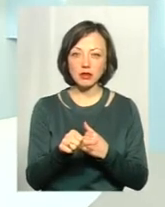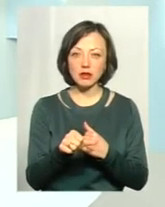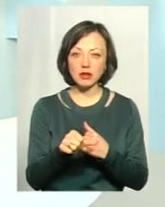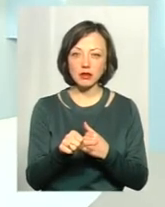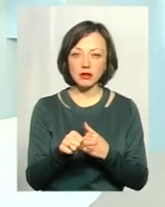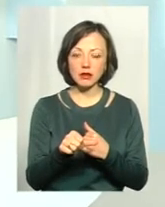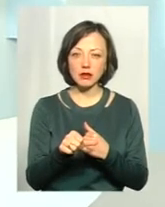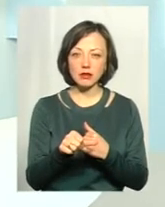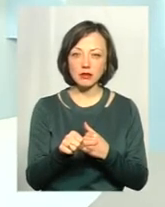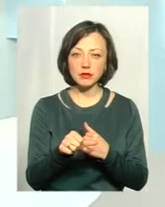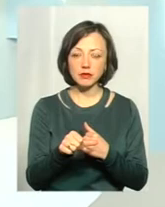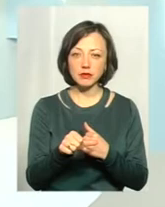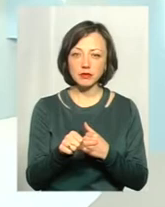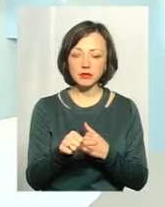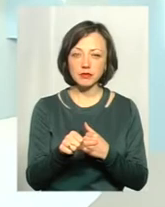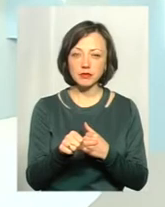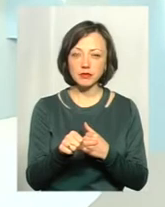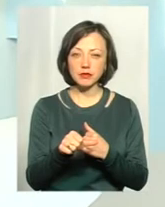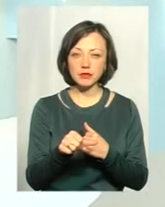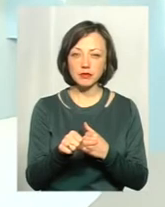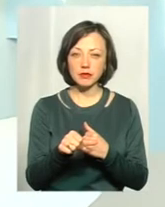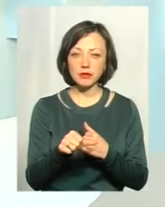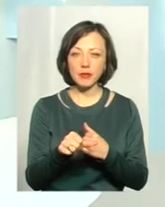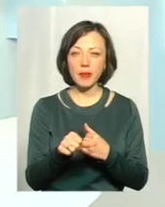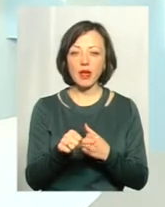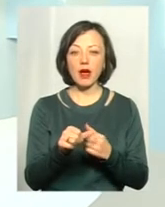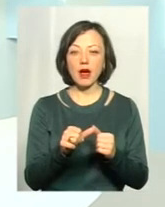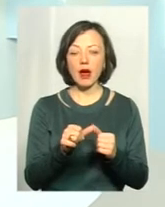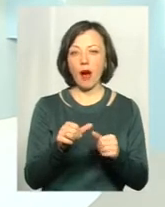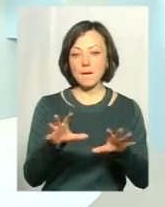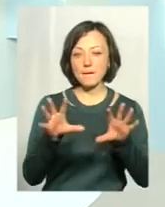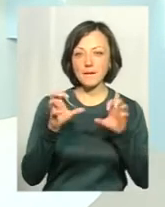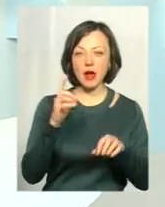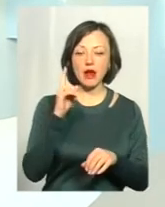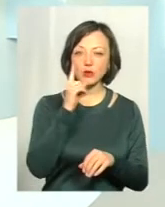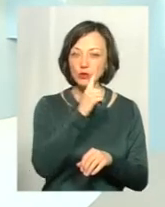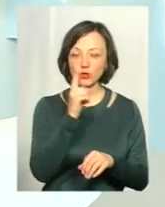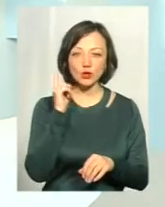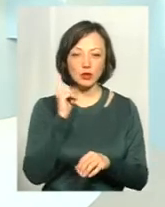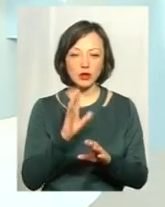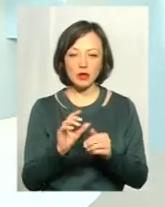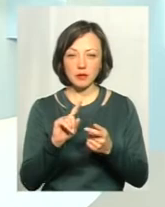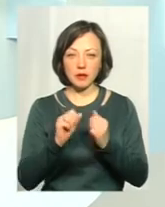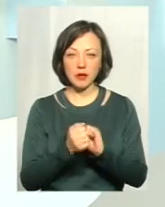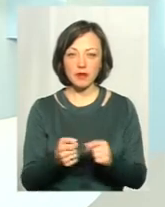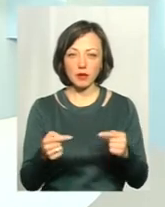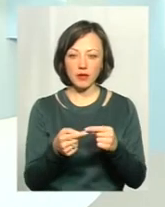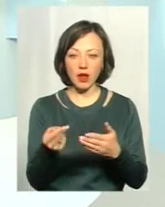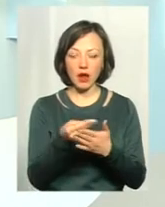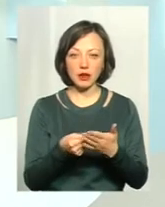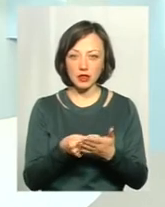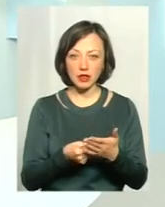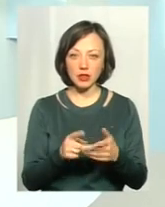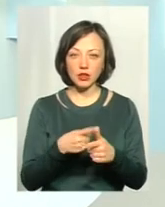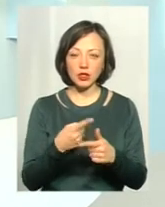хочете, щоб вони і зорово, і слухово, вони так не можуть. Вони тільки конкретно, от, наприклад, треба запам'ятати відповідну картинку.